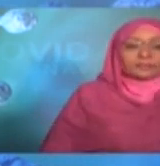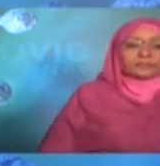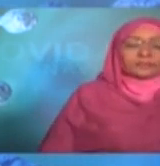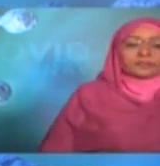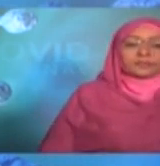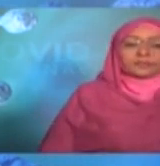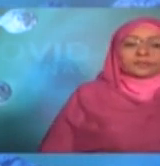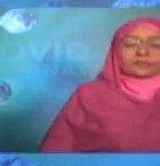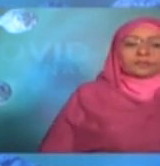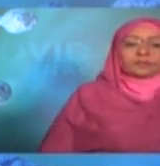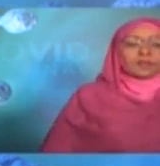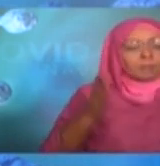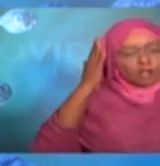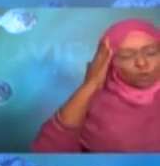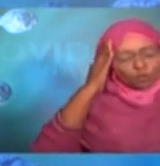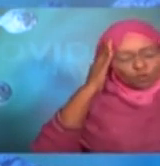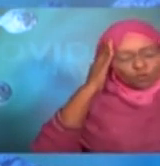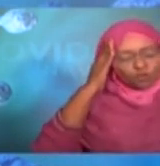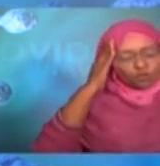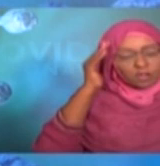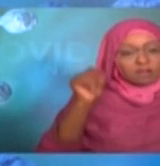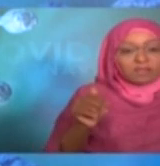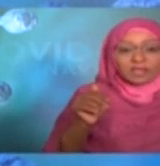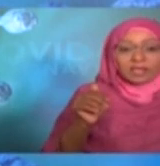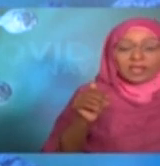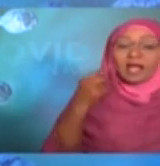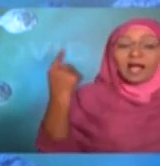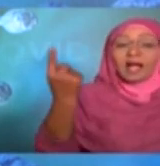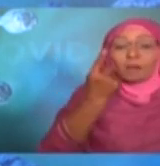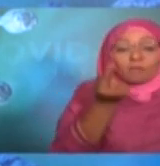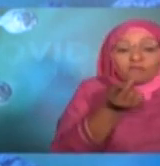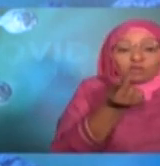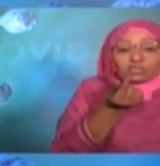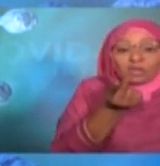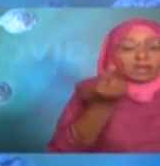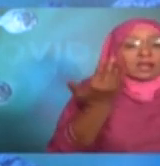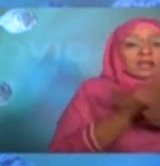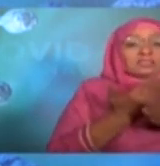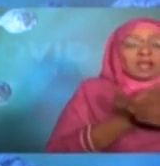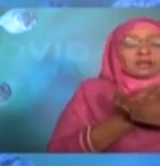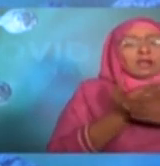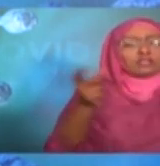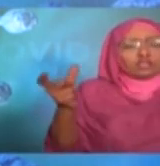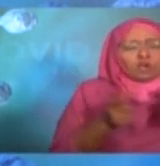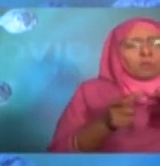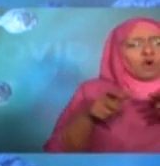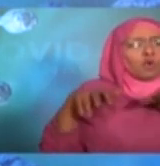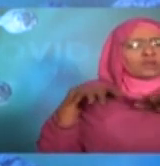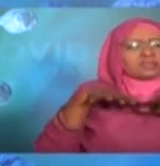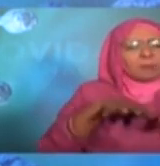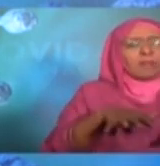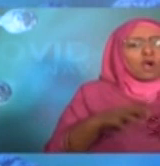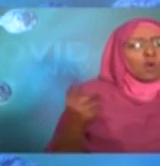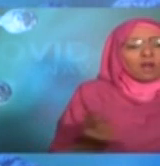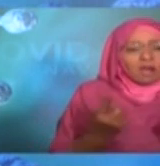والتي يعني معروف وفقا للتقاليد العامة هو فرصة للتجمع والازدحام والحركة